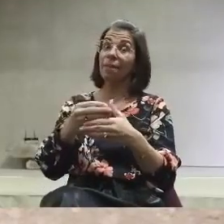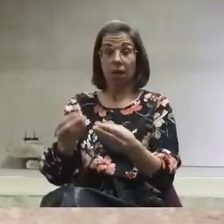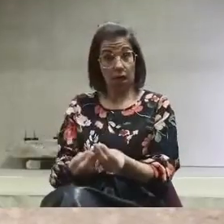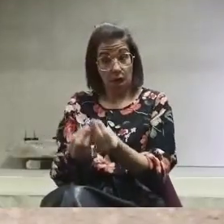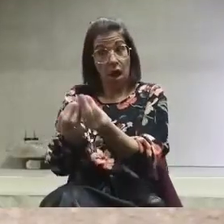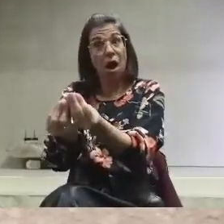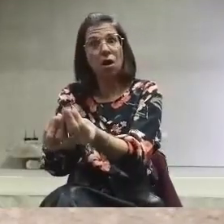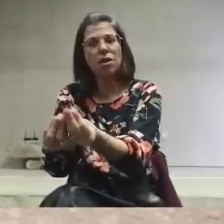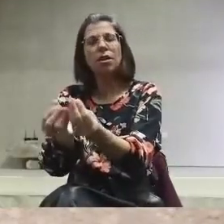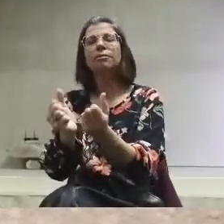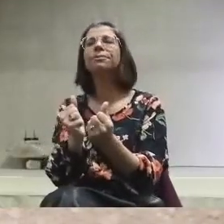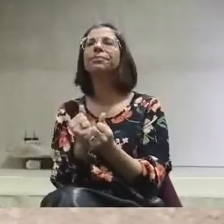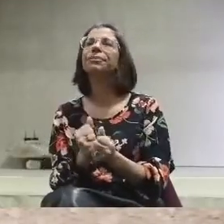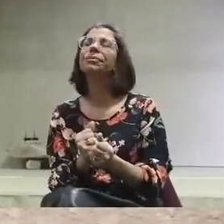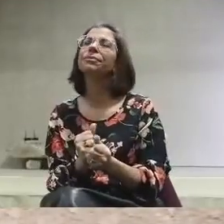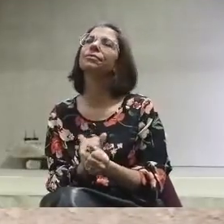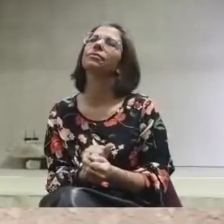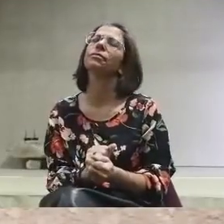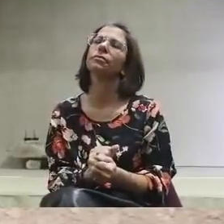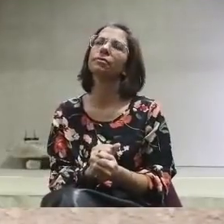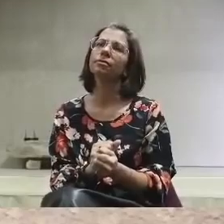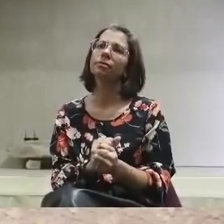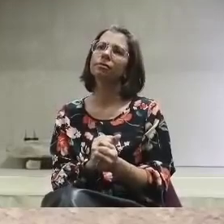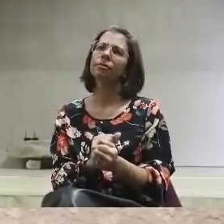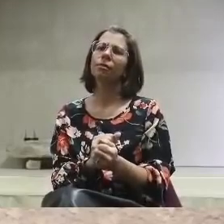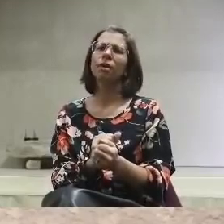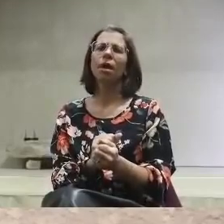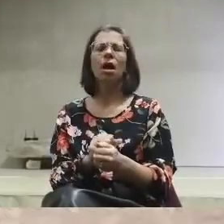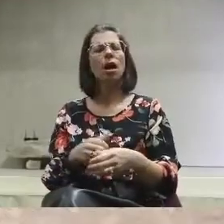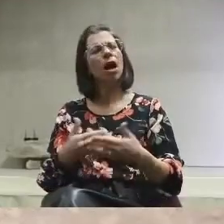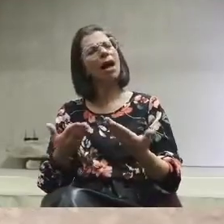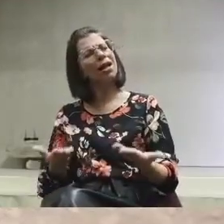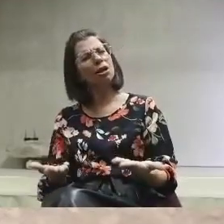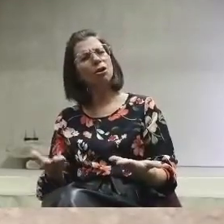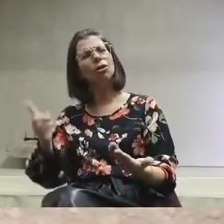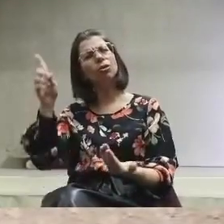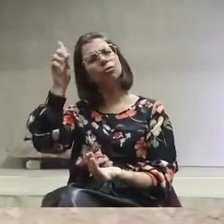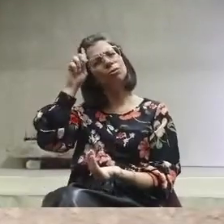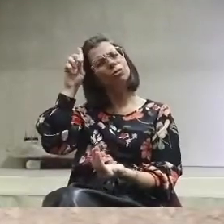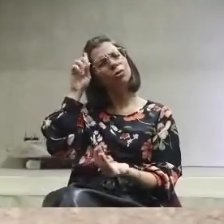Aussi, pourquoi serait-il différent avec Dieu?